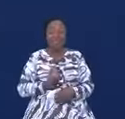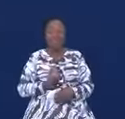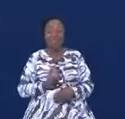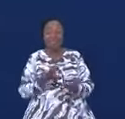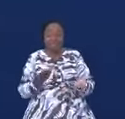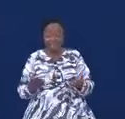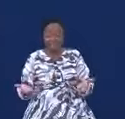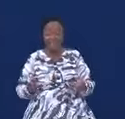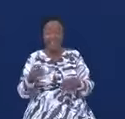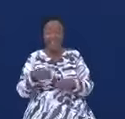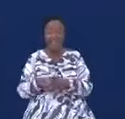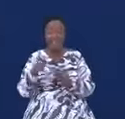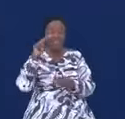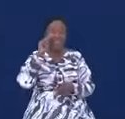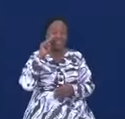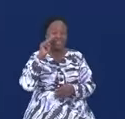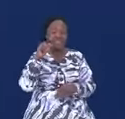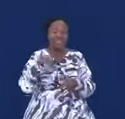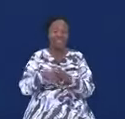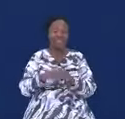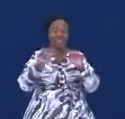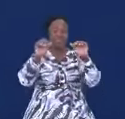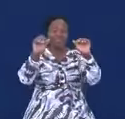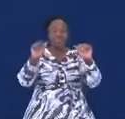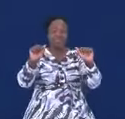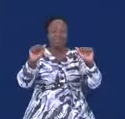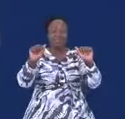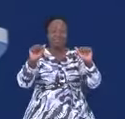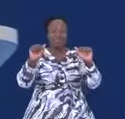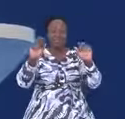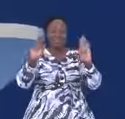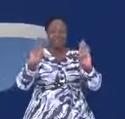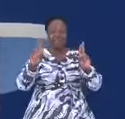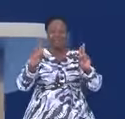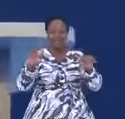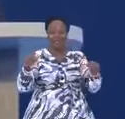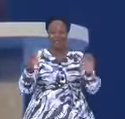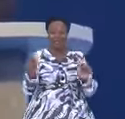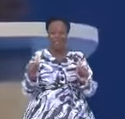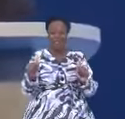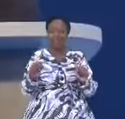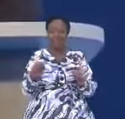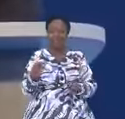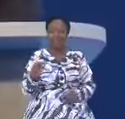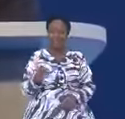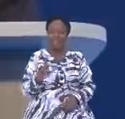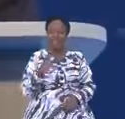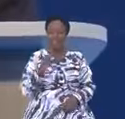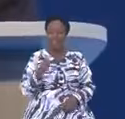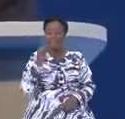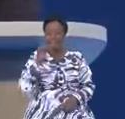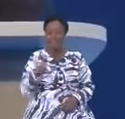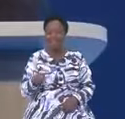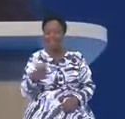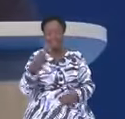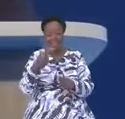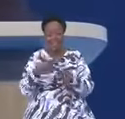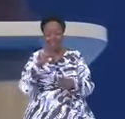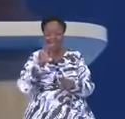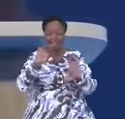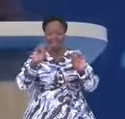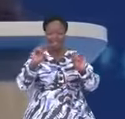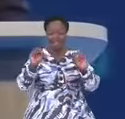vie d'abuja et ça peut ester elle avait un avc et l'avc